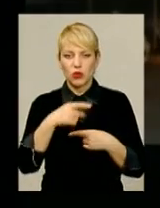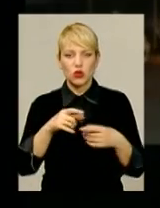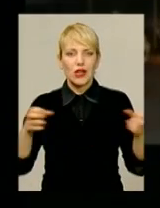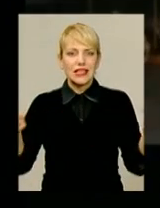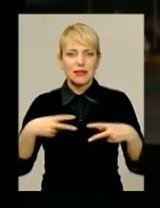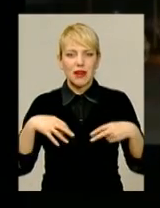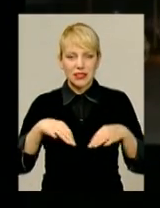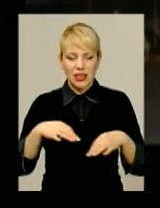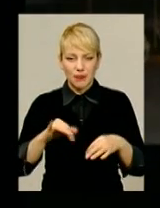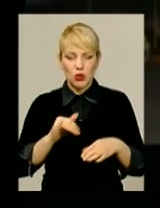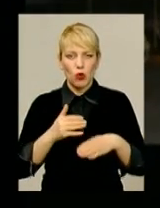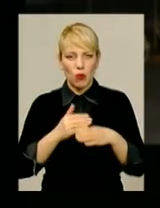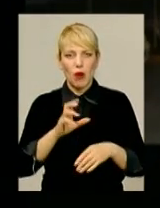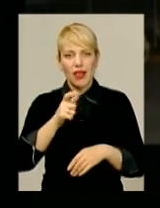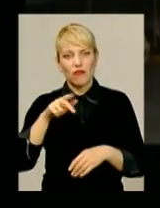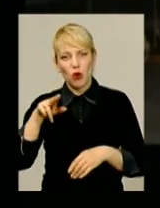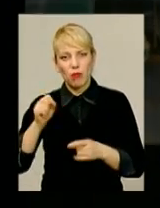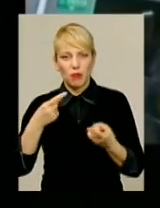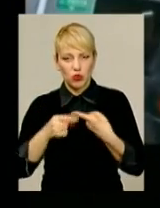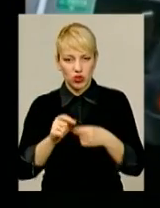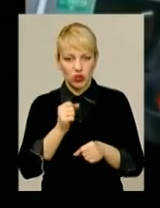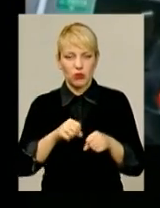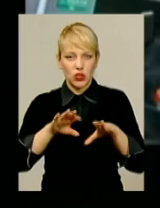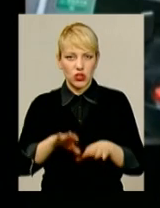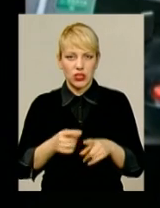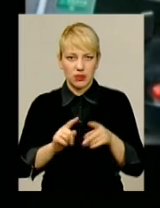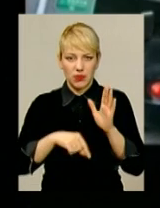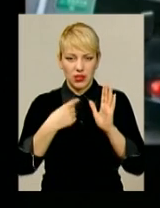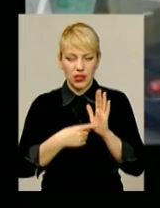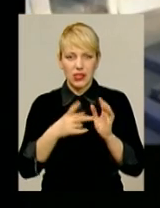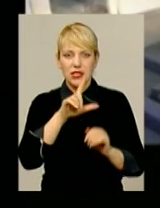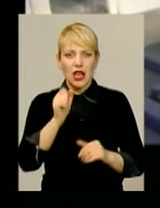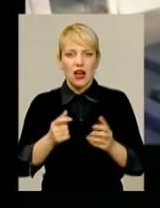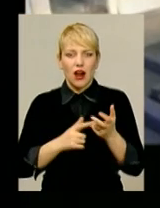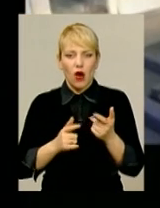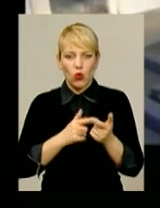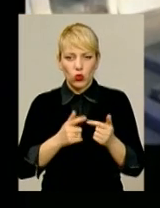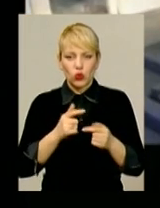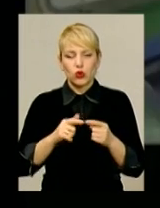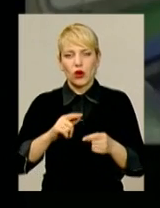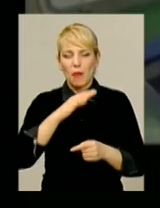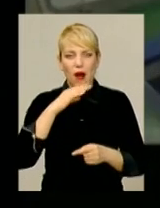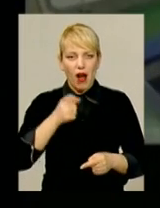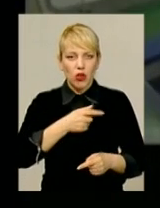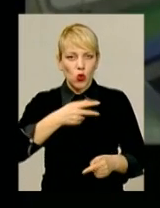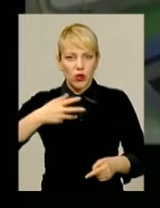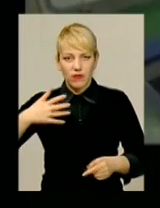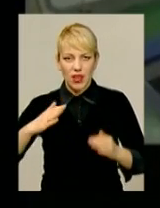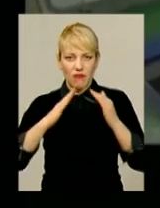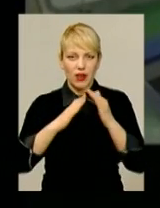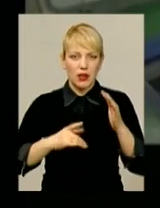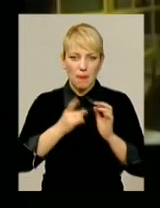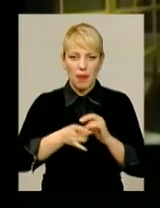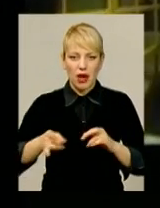як у Європі проблему паркомість розв'язали давно за рахунок багаторівневих та підземних паркінгів. У нас до такої ініціативи